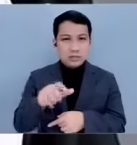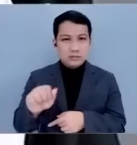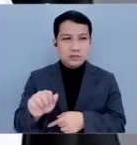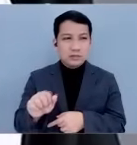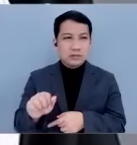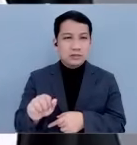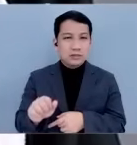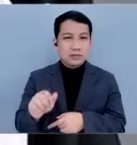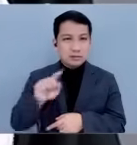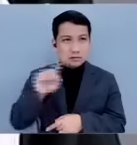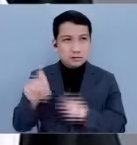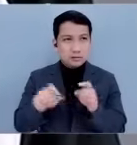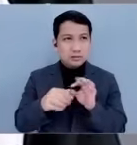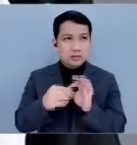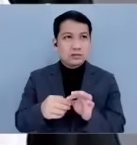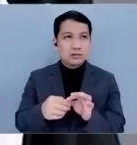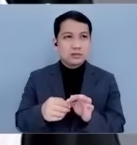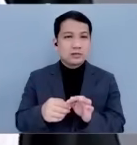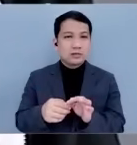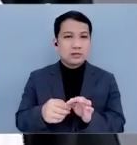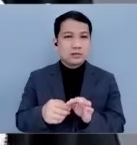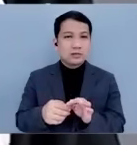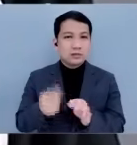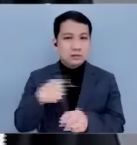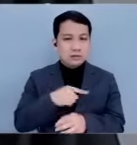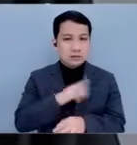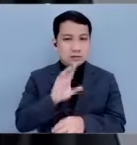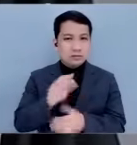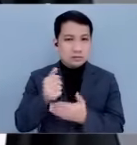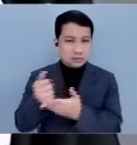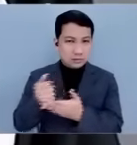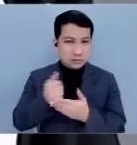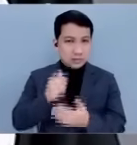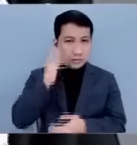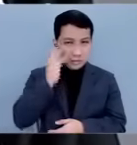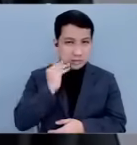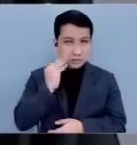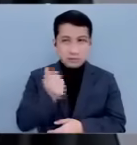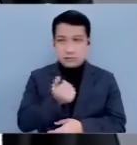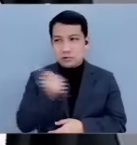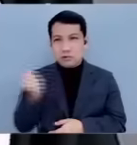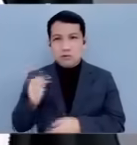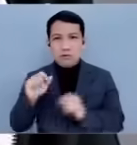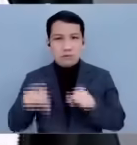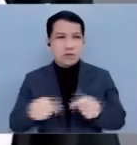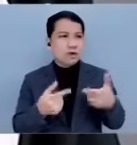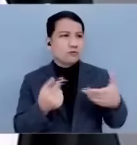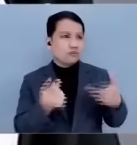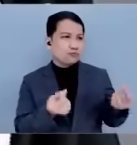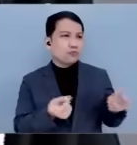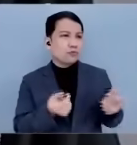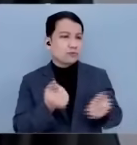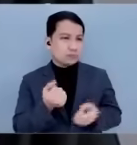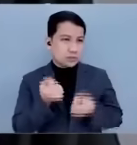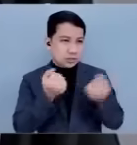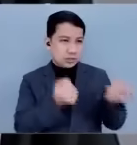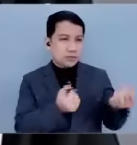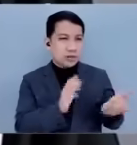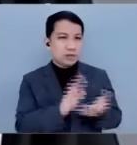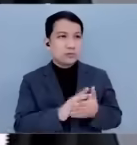ako sa mga gagawin ko po, nandiyan sila kasi na-experience na ng iba na parang, ah, ganito na lang gawin mo. Sa akin, ganito yung nangyari.